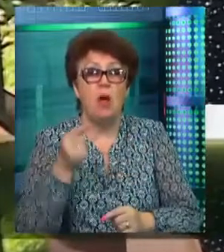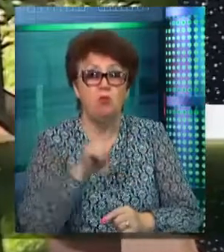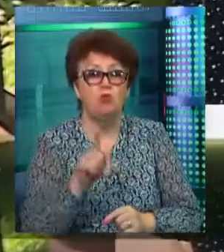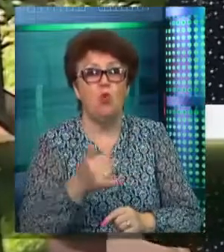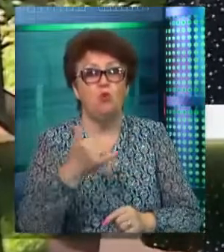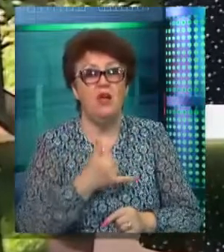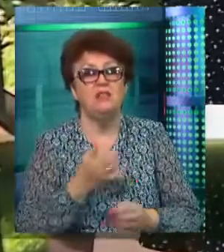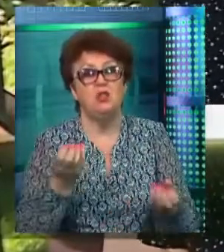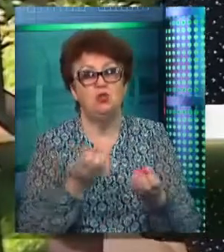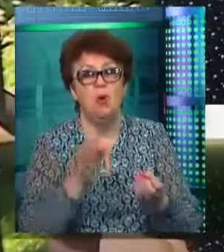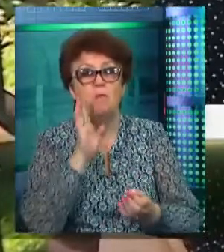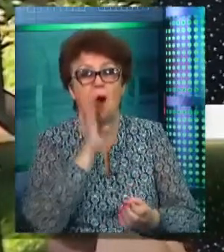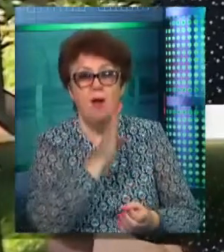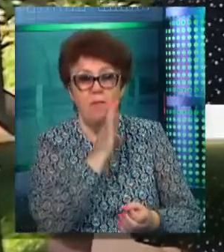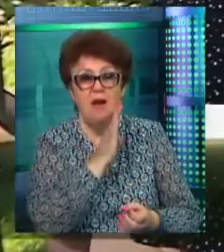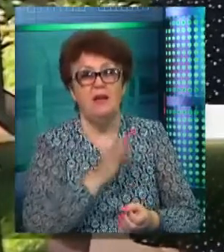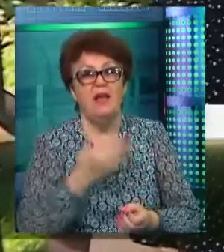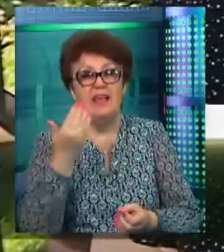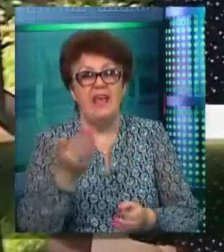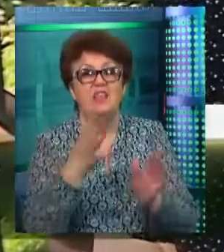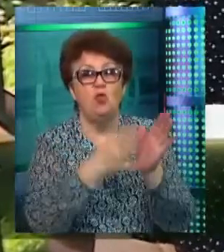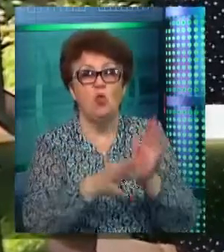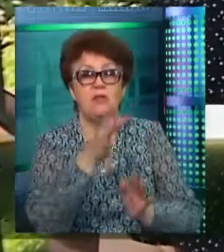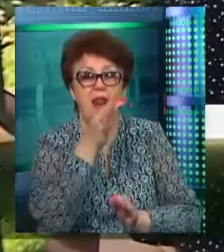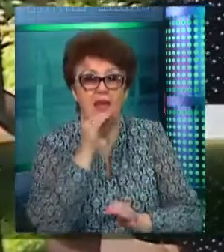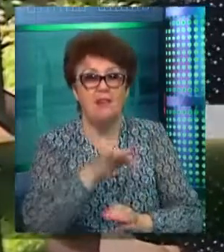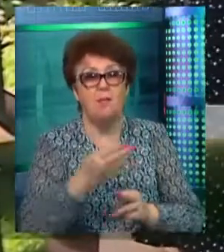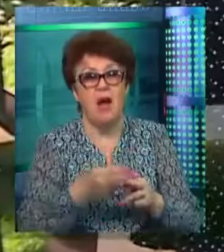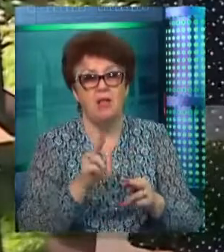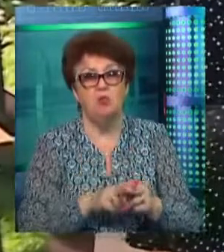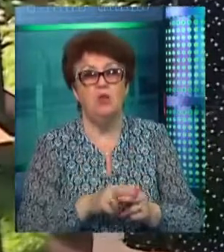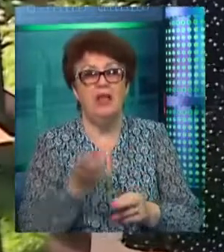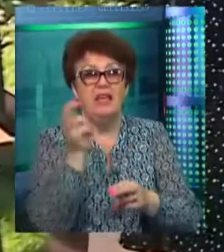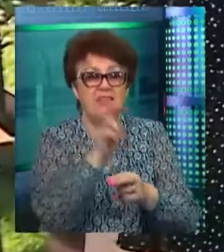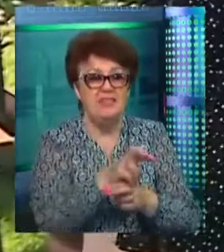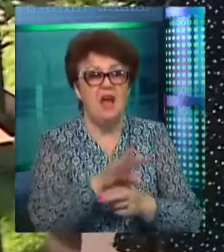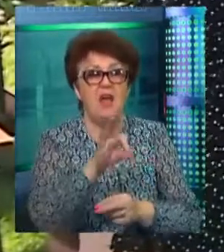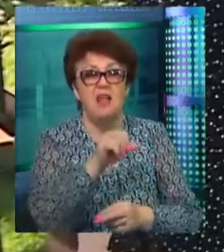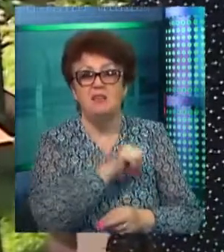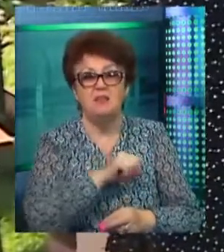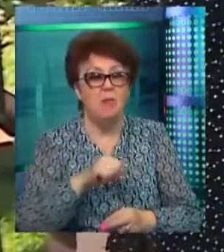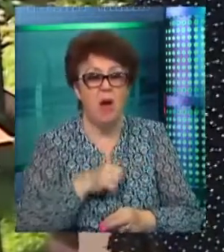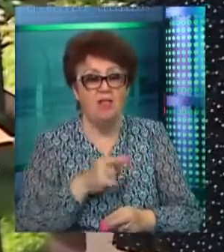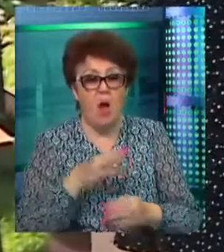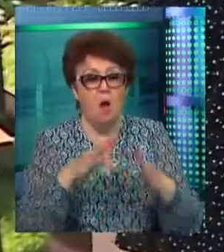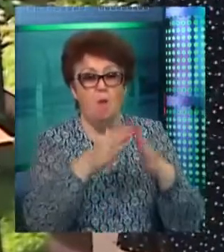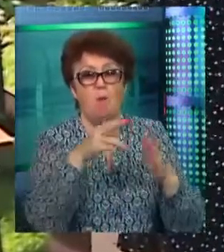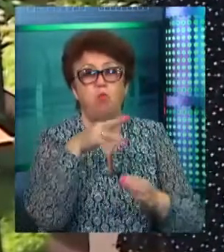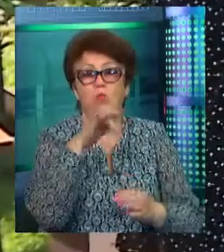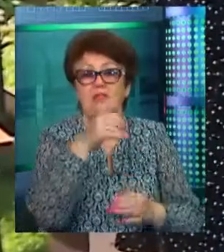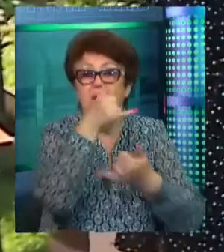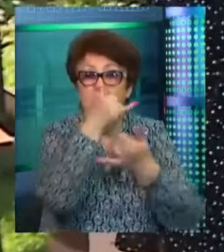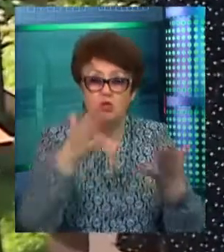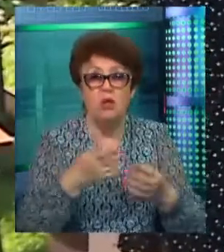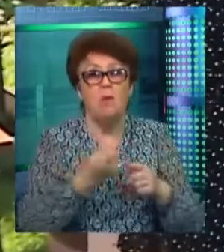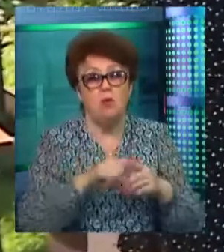еще мама ей 90 лет и поэтому идти на сама туда на глаза выпуклые может и поэтому здесь